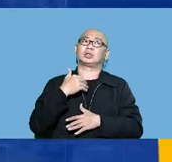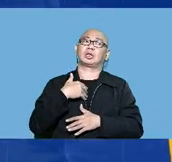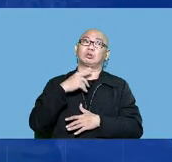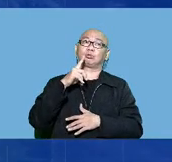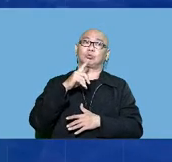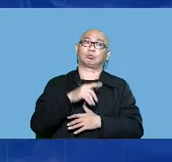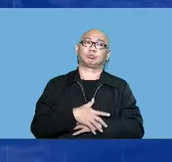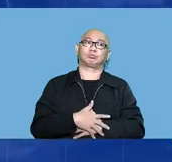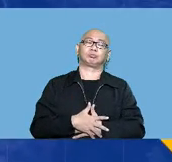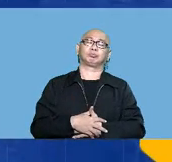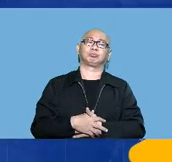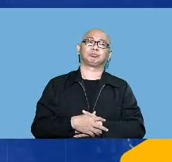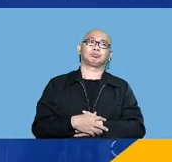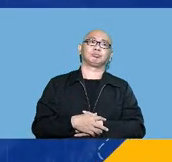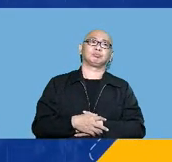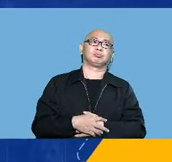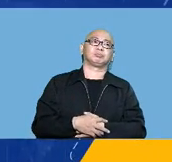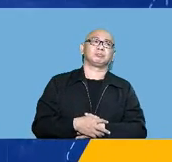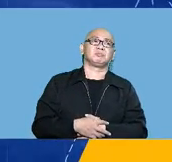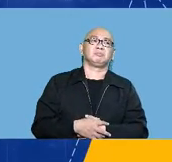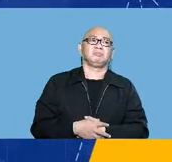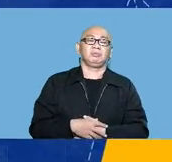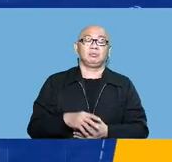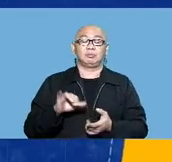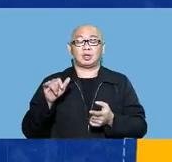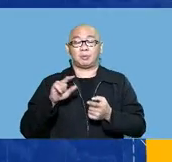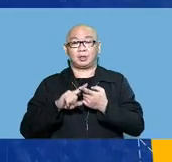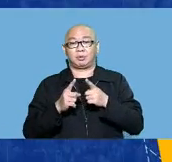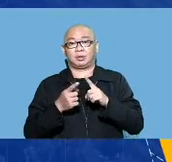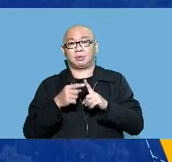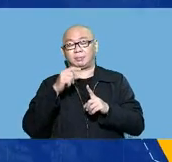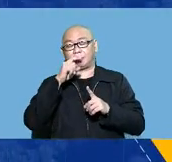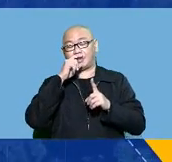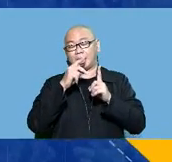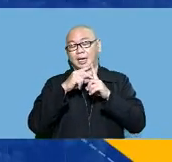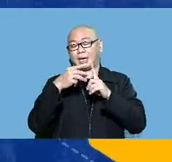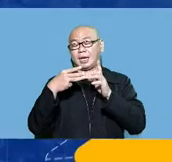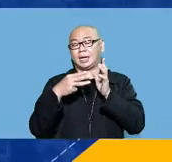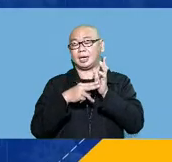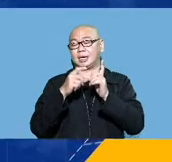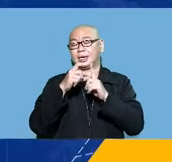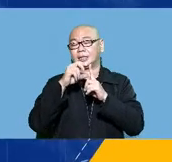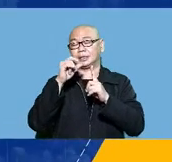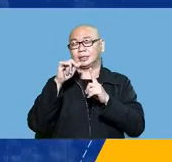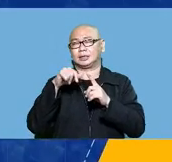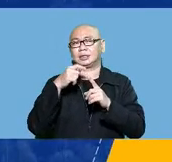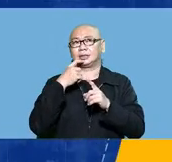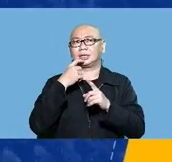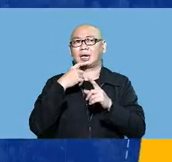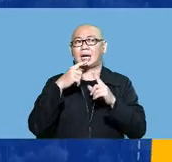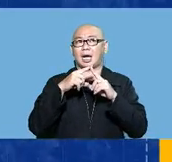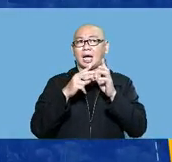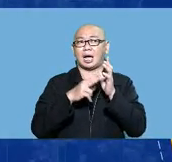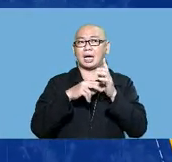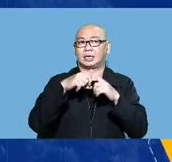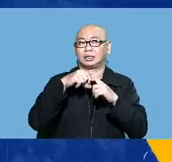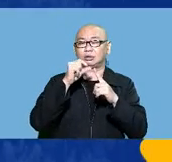teman-teman, Pak Hendri terutama, Hendri Apriyatno MT, itu mengenai ankur